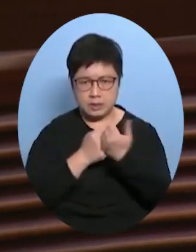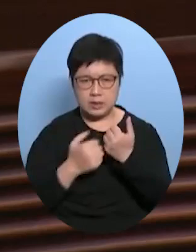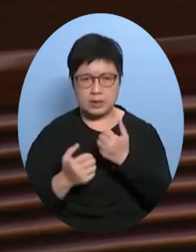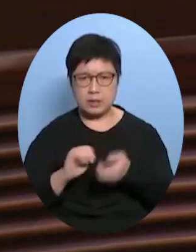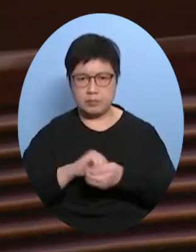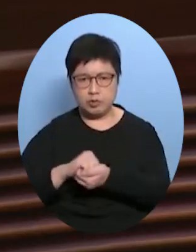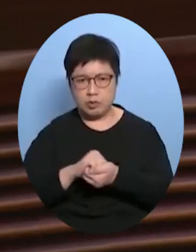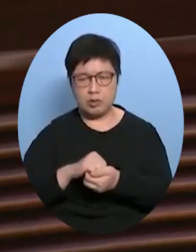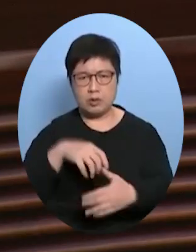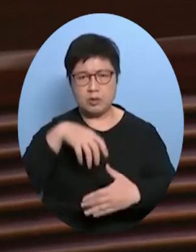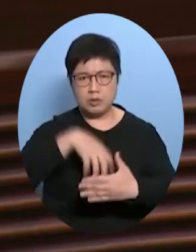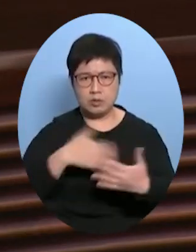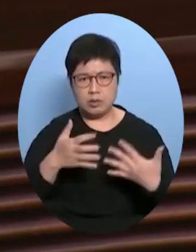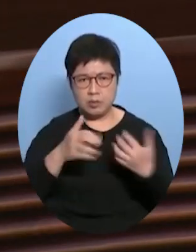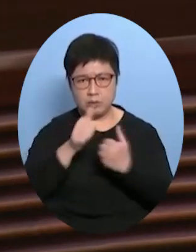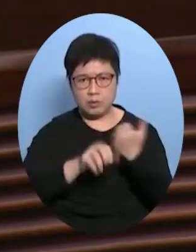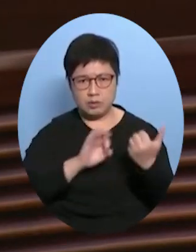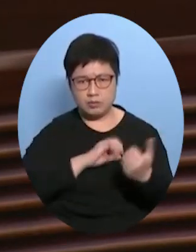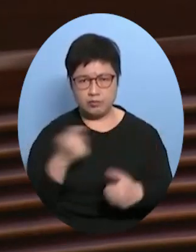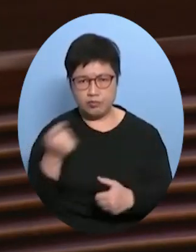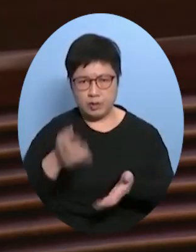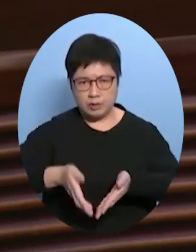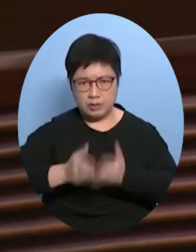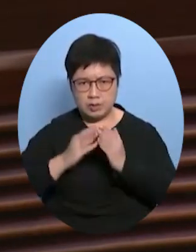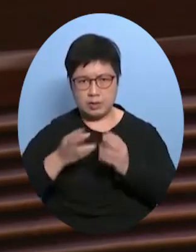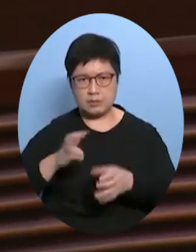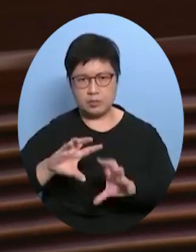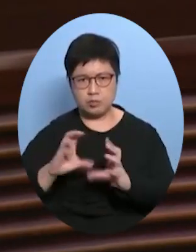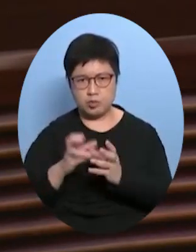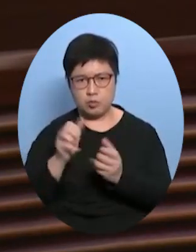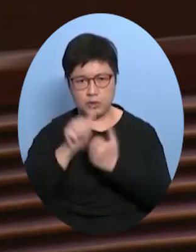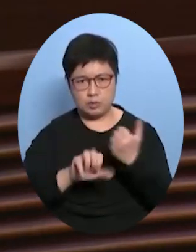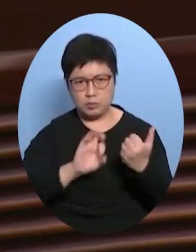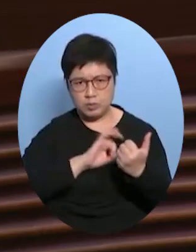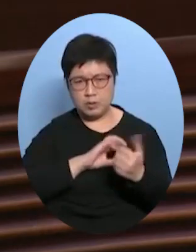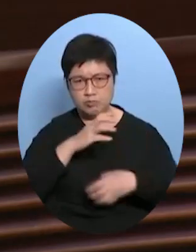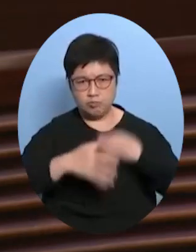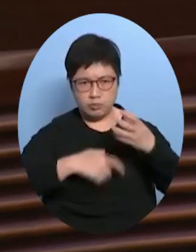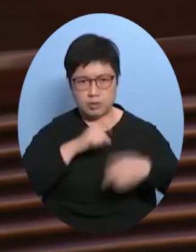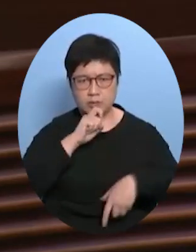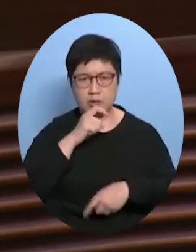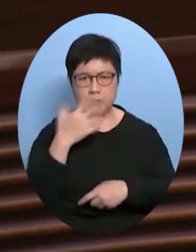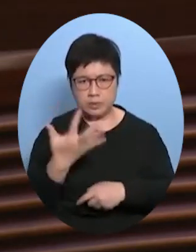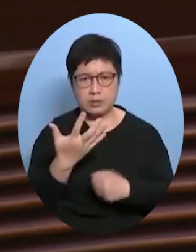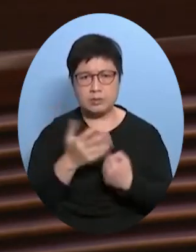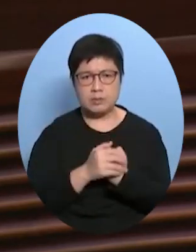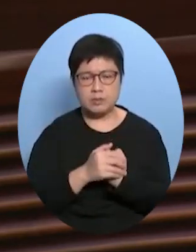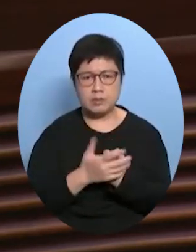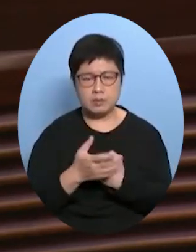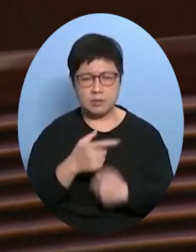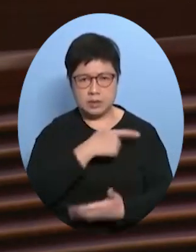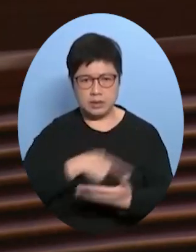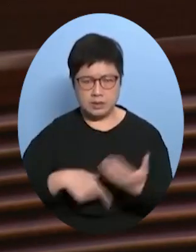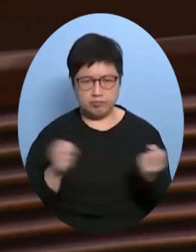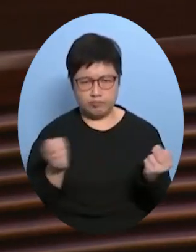內務委員會之下迅速成立了小組委員會，並已經舉行了5次會議，讓議員能